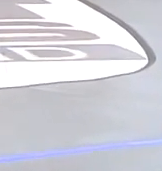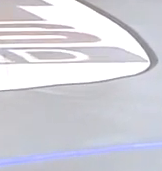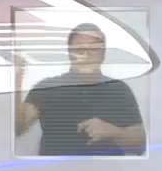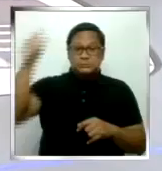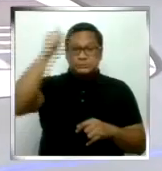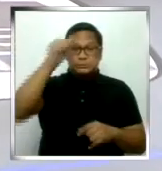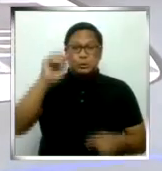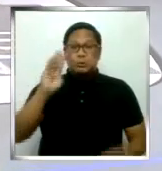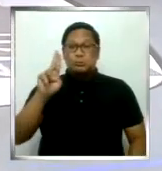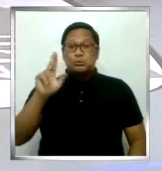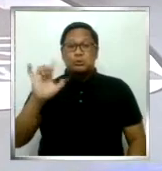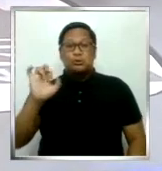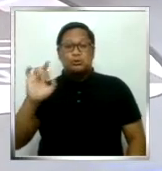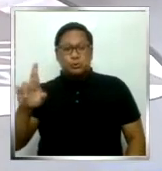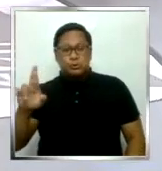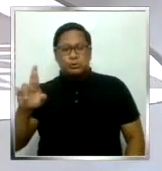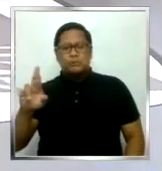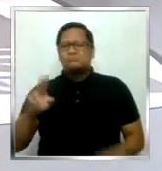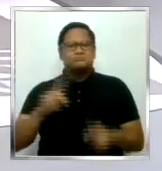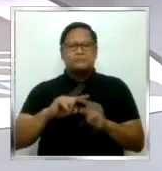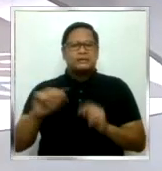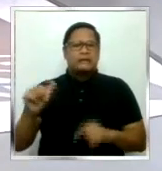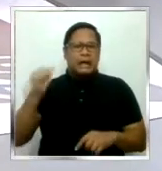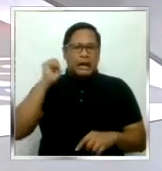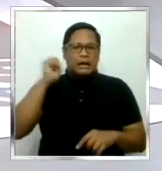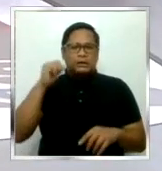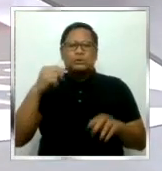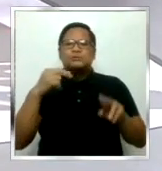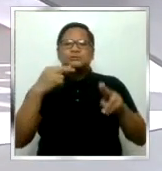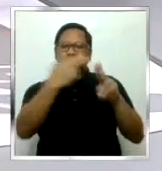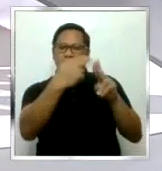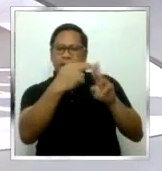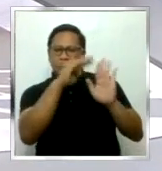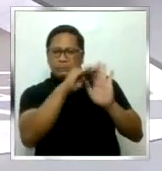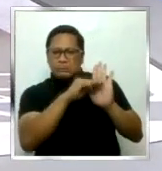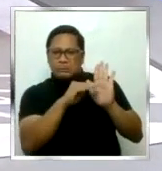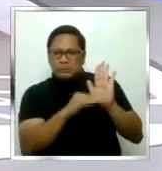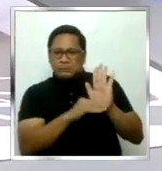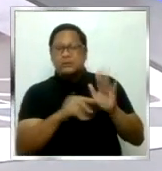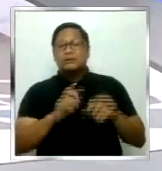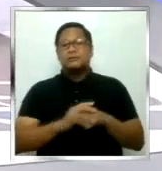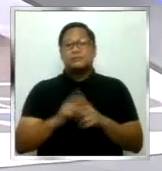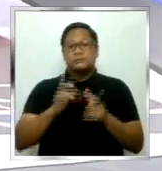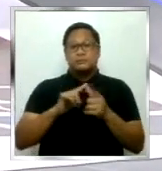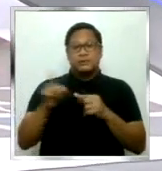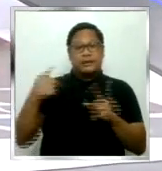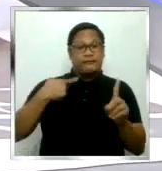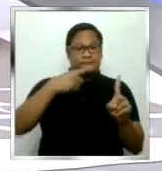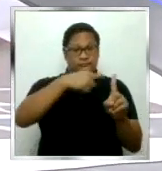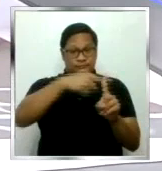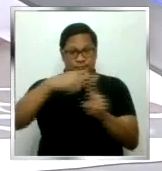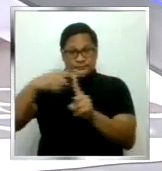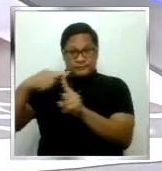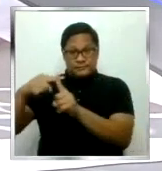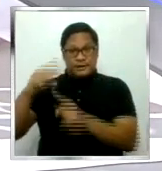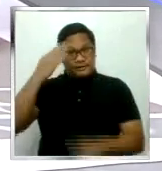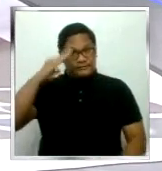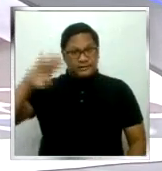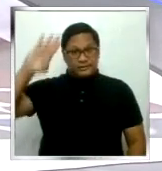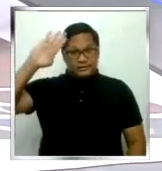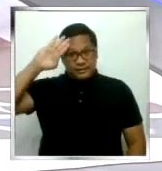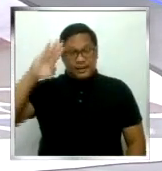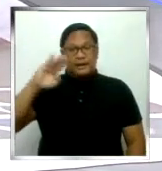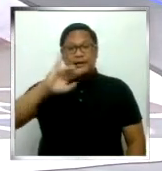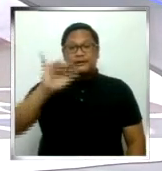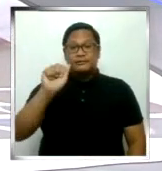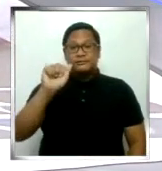Bantag, tumanggi siyang pangalanan ng mga ito. Sa isang punerarya sa Cavite, isang JB Sebastian mula sa Bilibid ang nakremate na